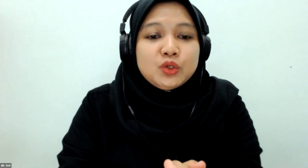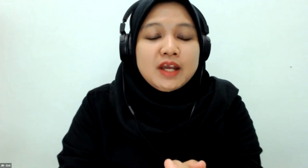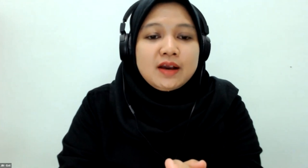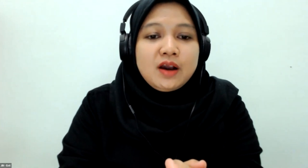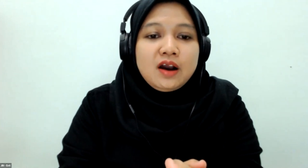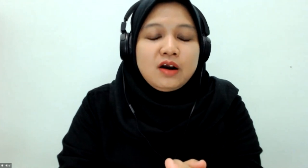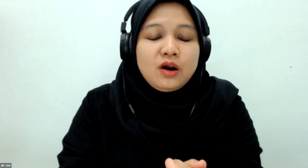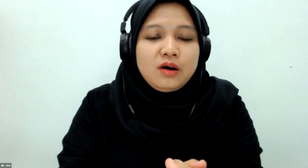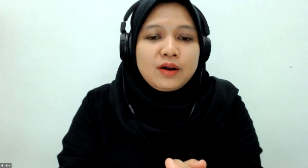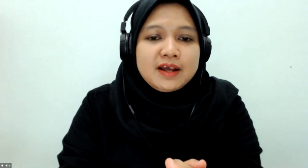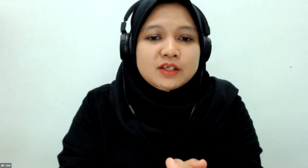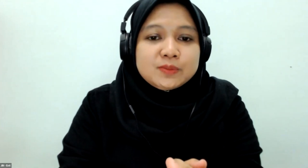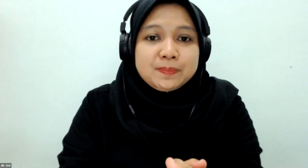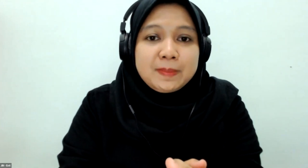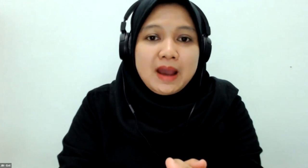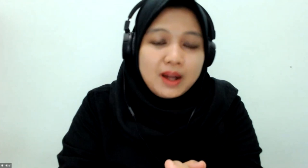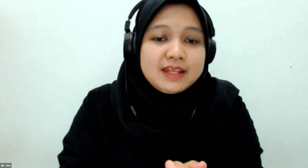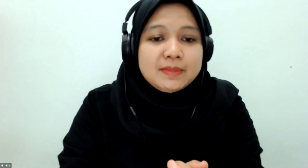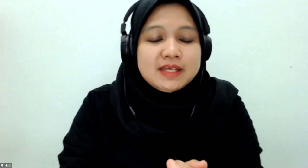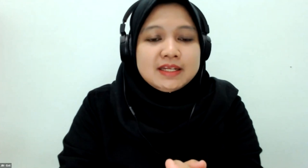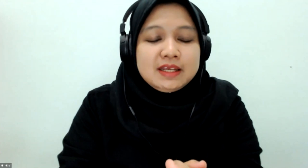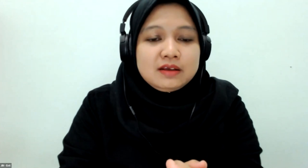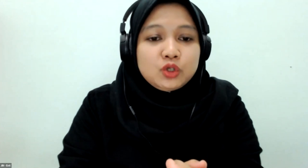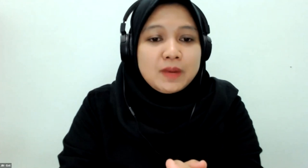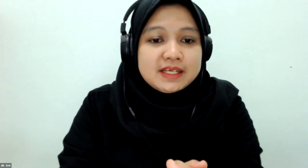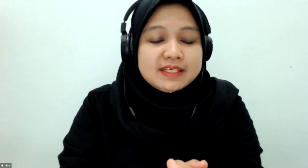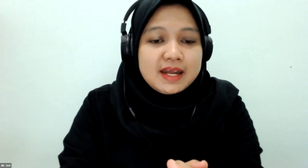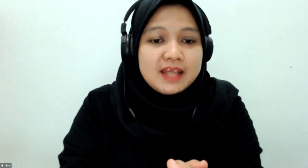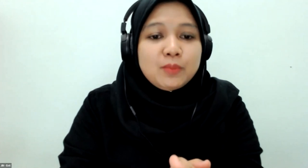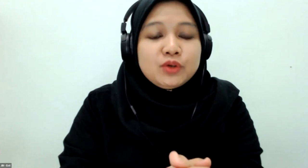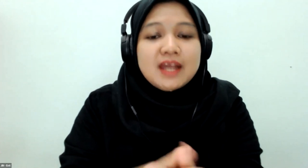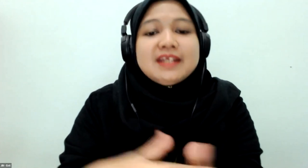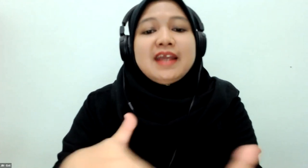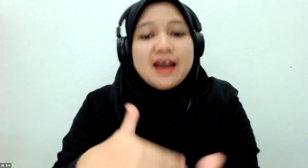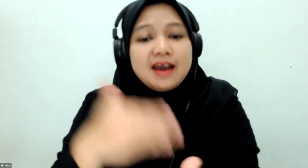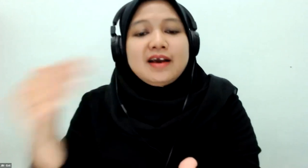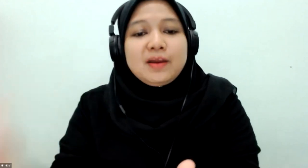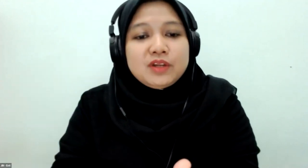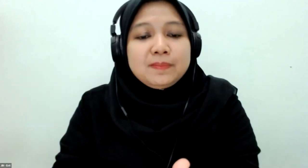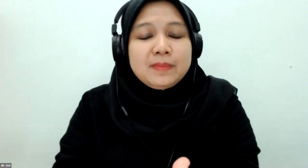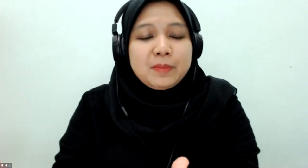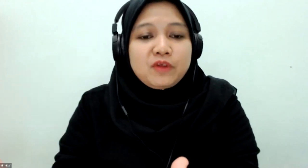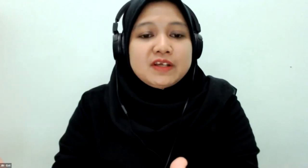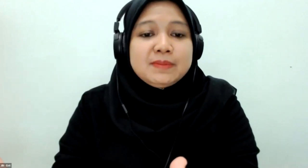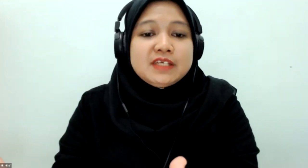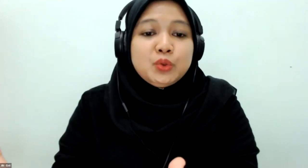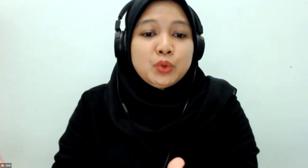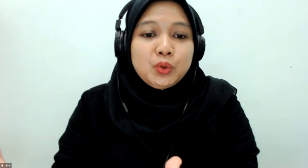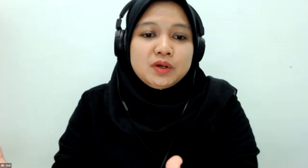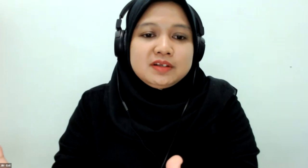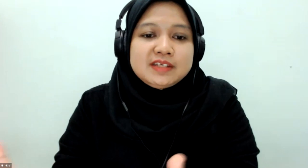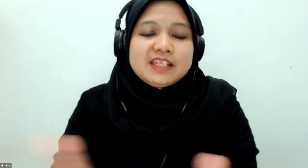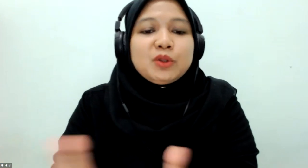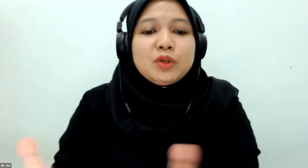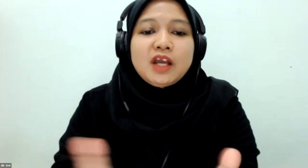pengala.an yang orang yang awalnya menjadi juru bahasa isyarat kemudian ia kemudian berprofesi menjadi